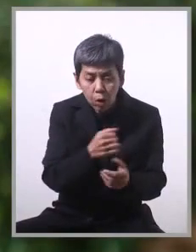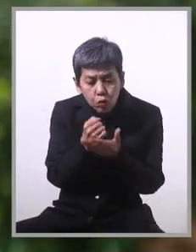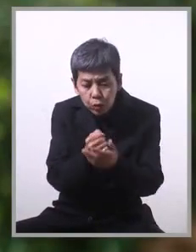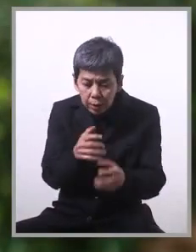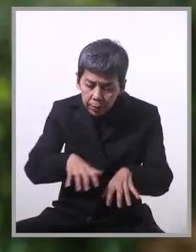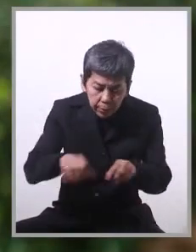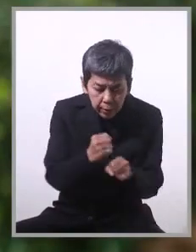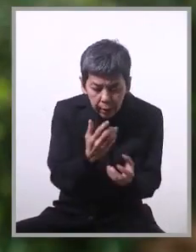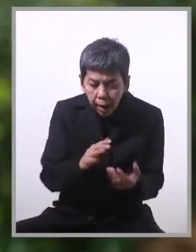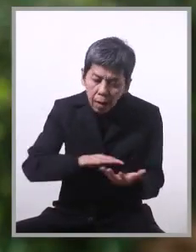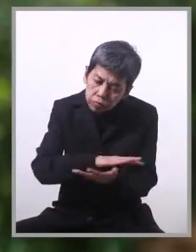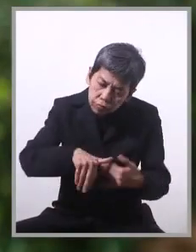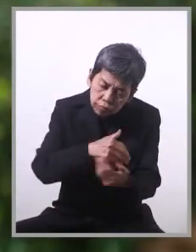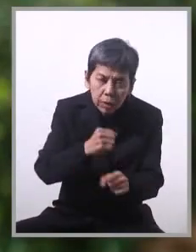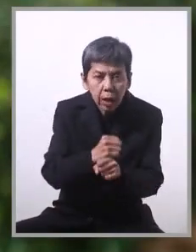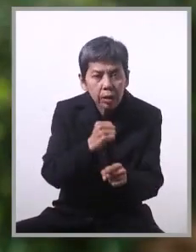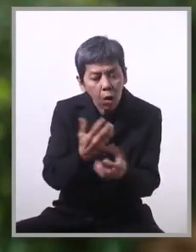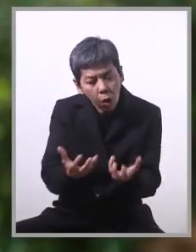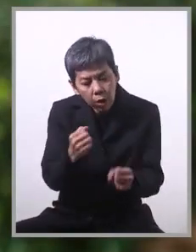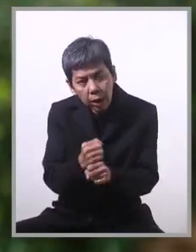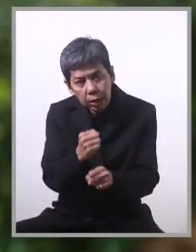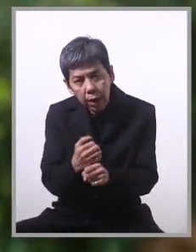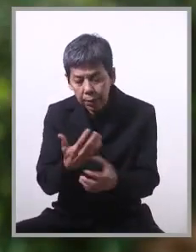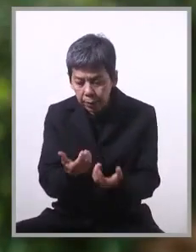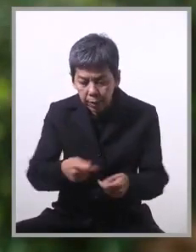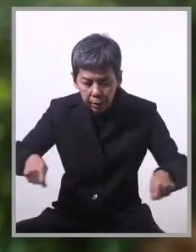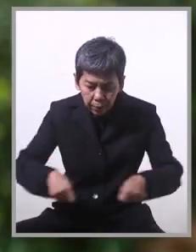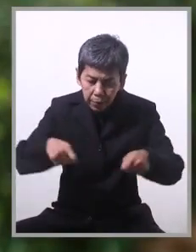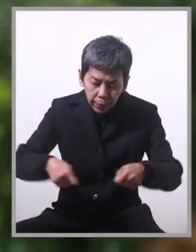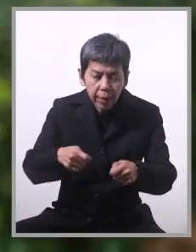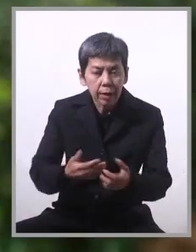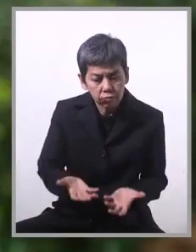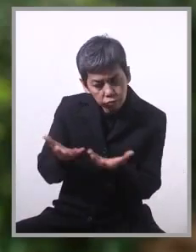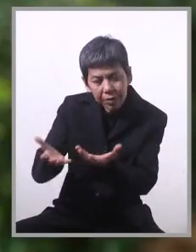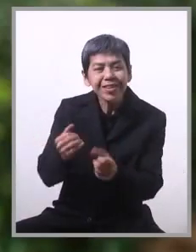าช่วยเตรียมผักล้างผักหรือว่าอุปกรณ์ที่ว่าจะต้องเตรียมคุกกิ้ง